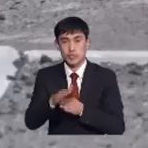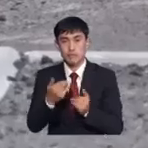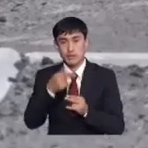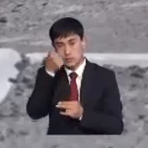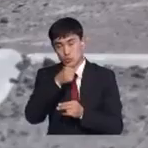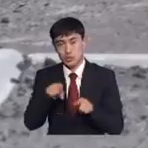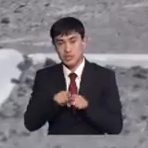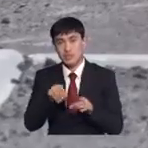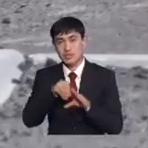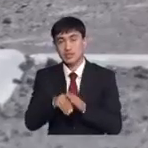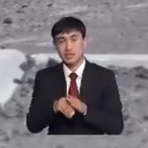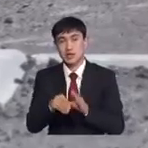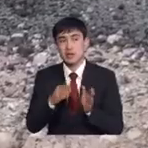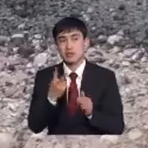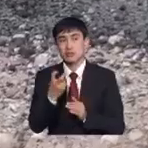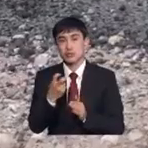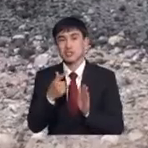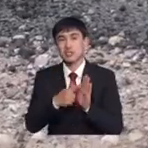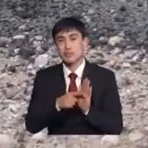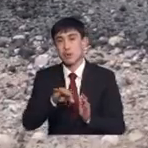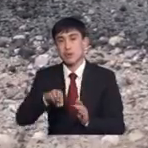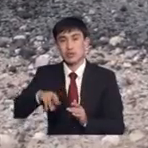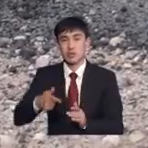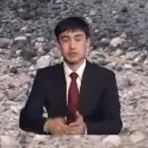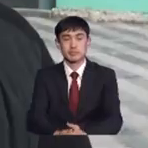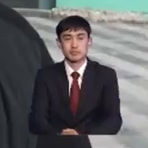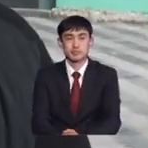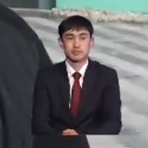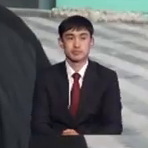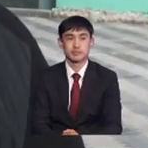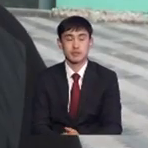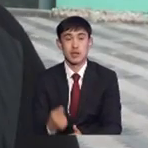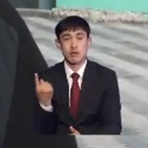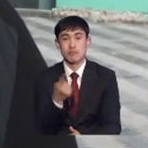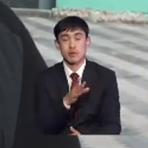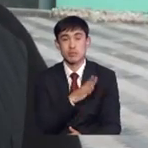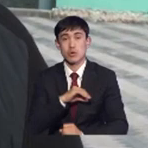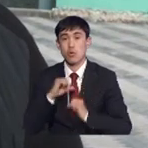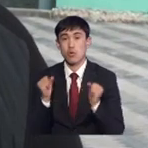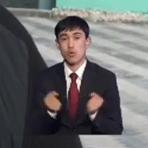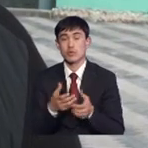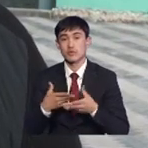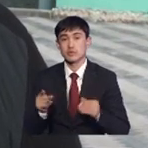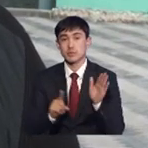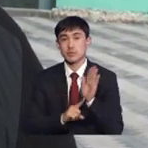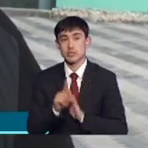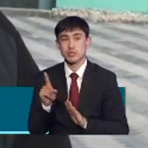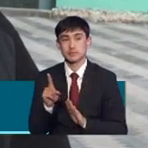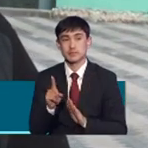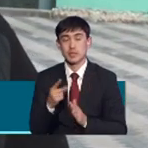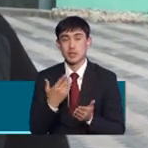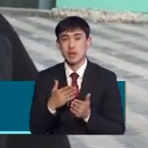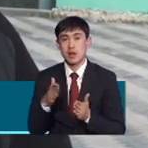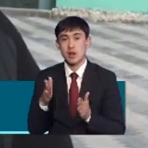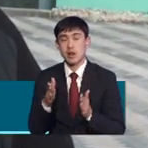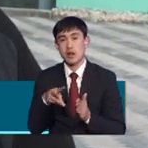году также выделено еще порядка 207 миллионов тенге. Во-первых, было холодно. Весна же только пришла, да? И, допустим,